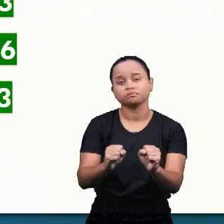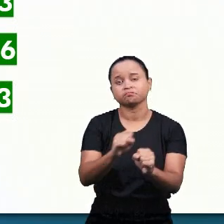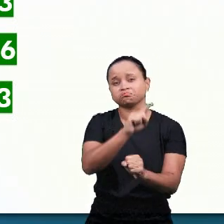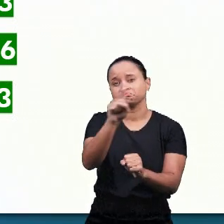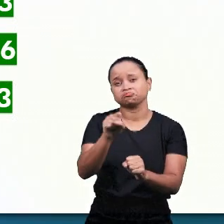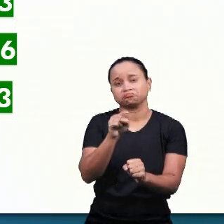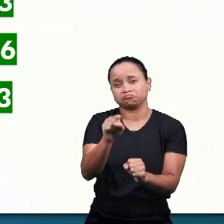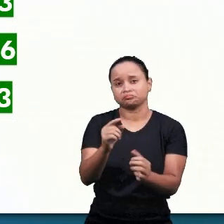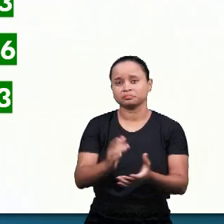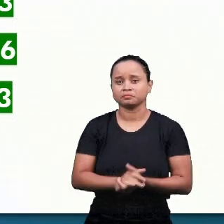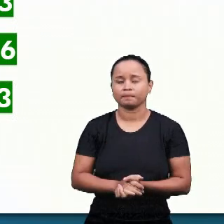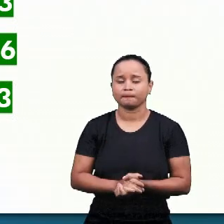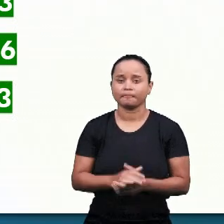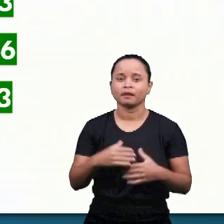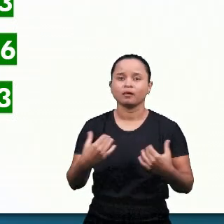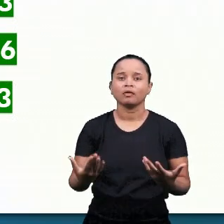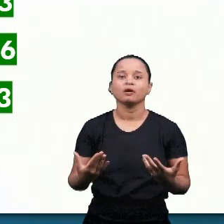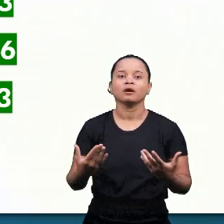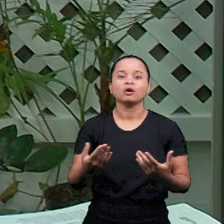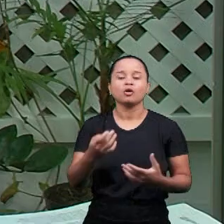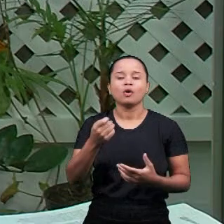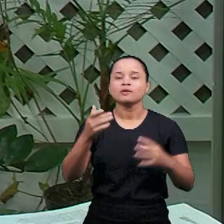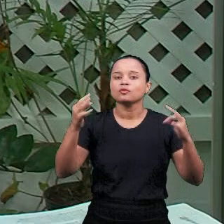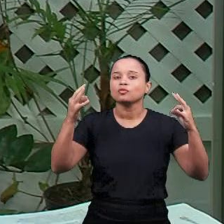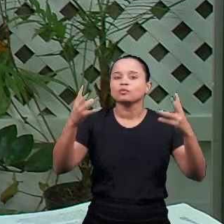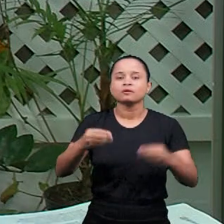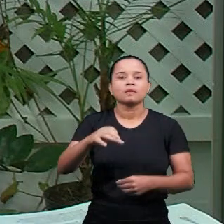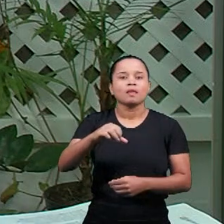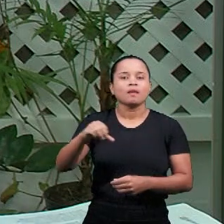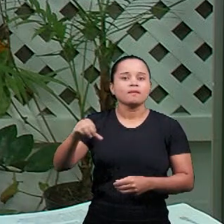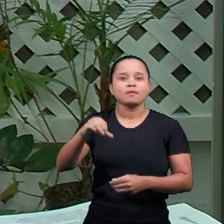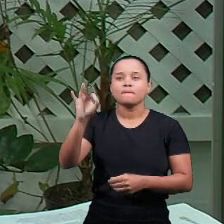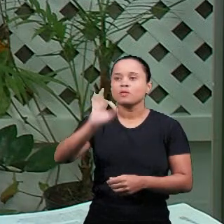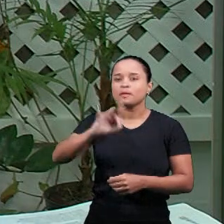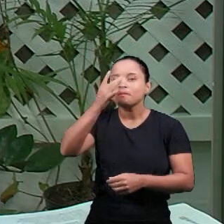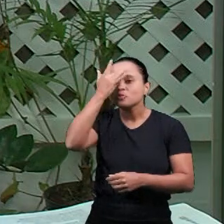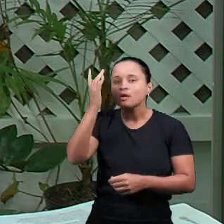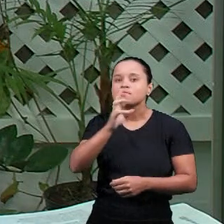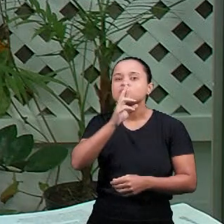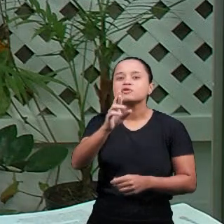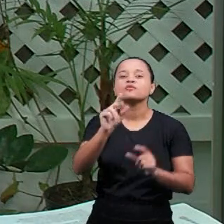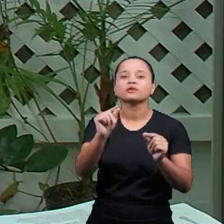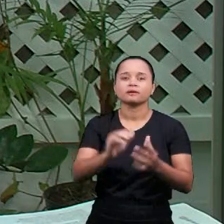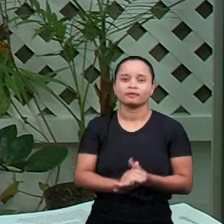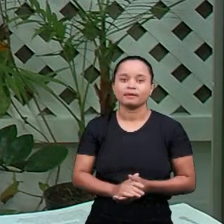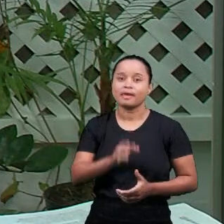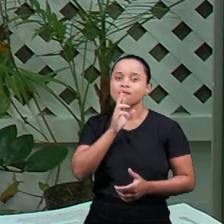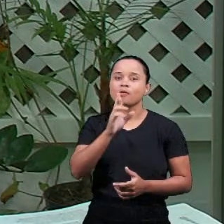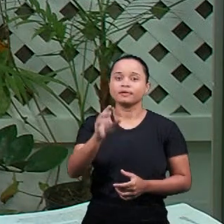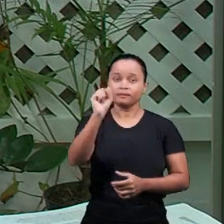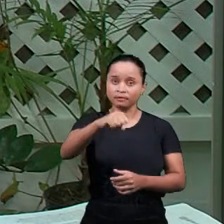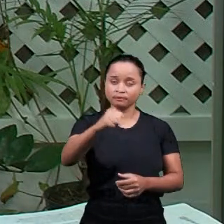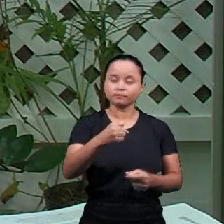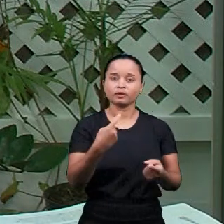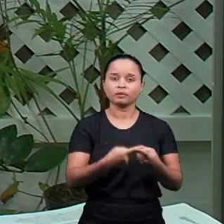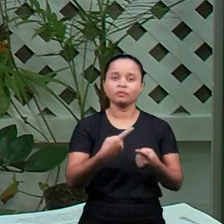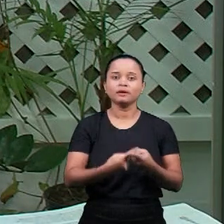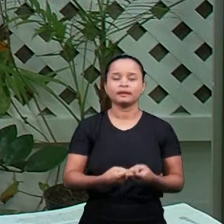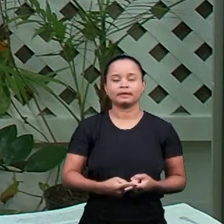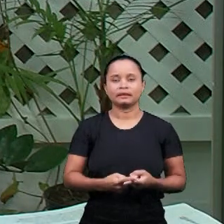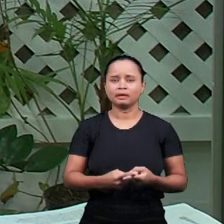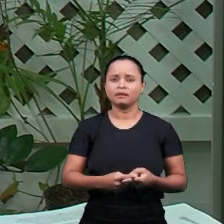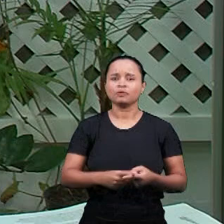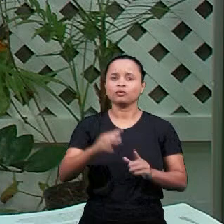presque tous, 99%, ont répondu oui. Pourquoi? Parce qu'il a pris les textes et ont lu. Par exemple,